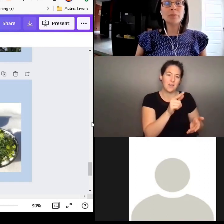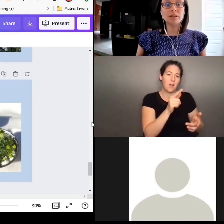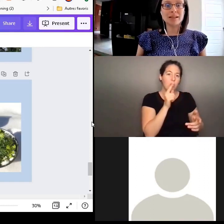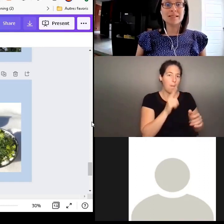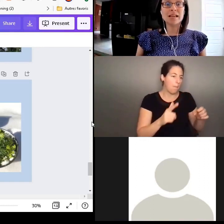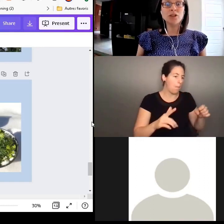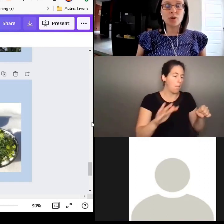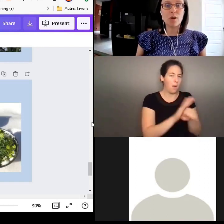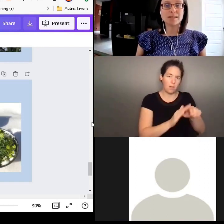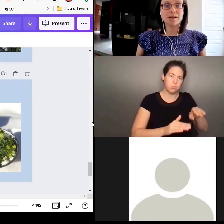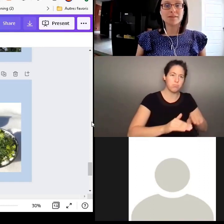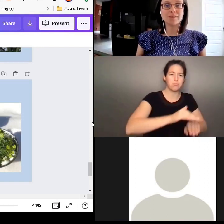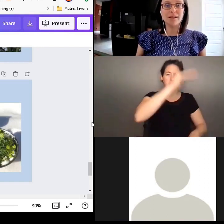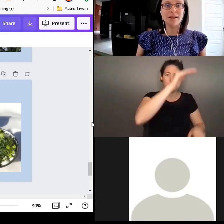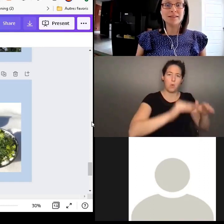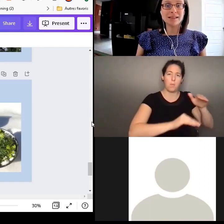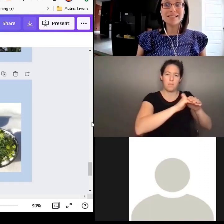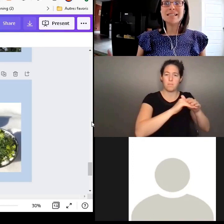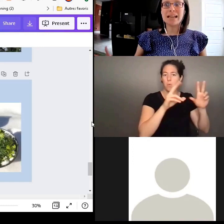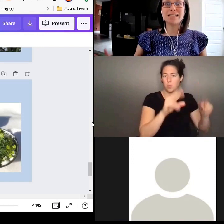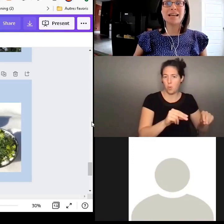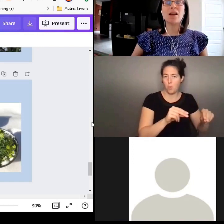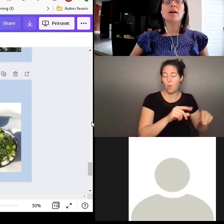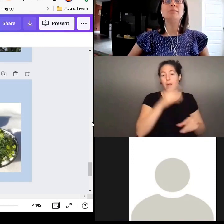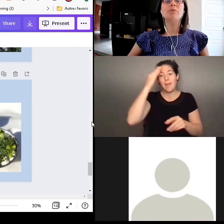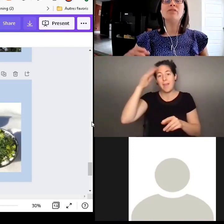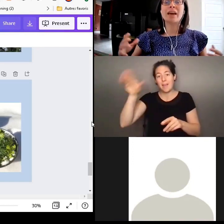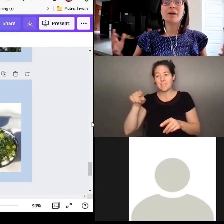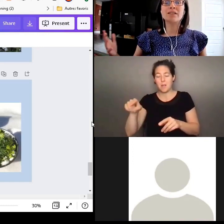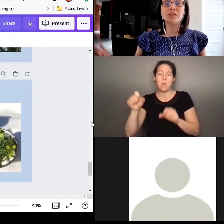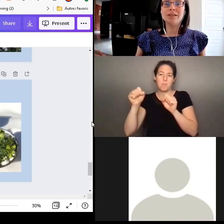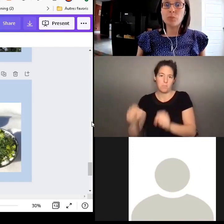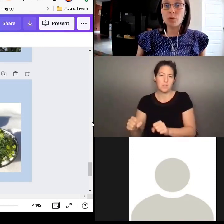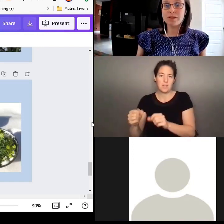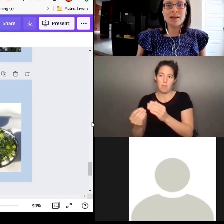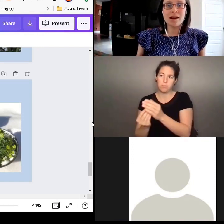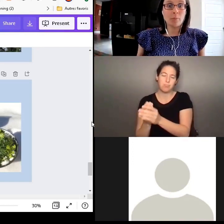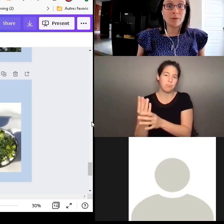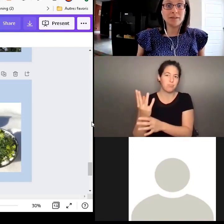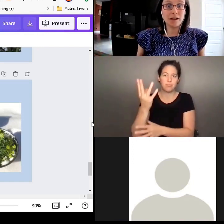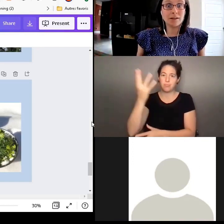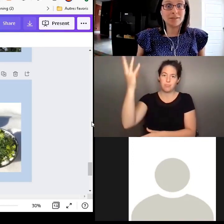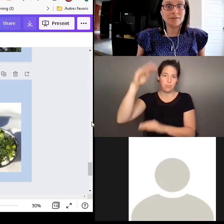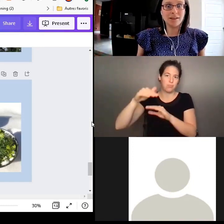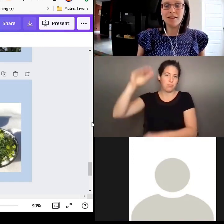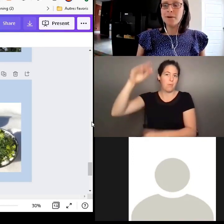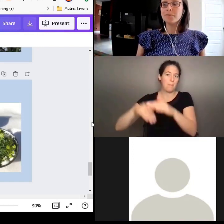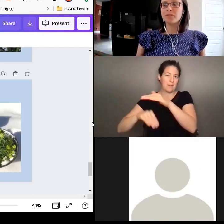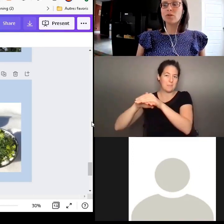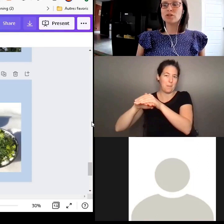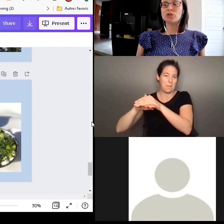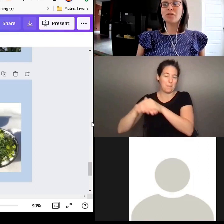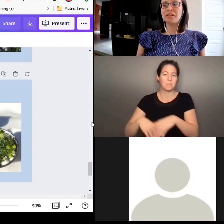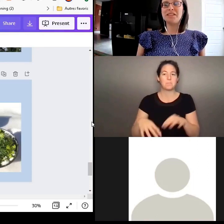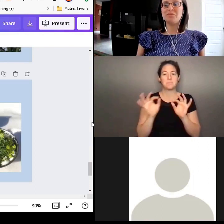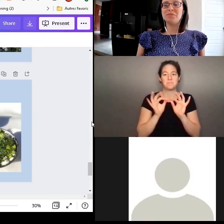plein potentiel de croissance. Tandis qu'à l'extérieur, ils peuvent vraiment se déployer à leur pleine taille. Donc,